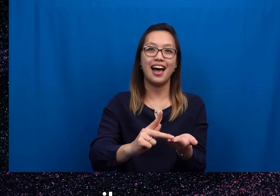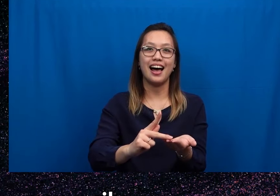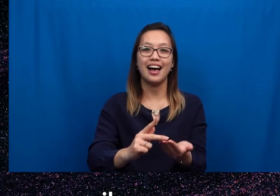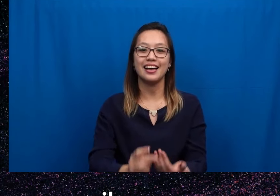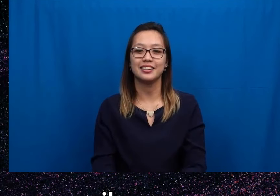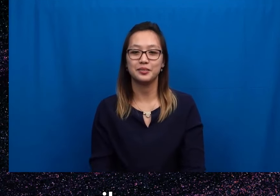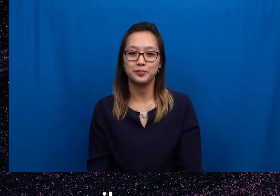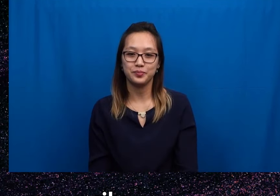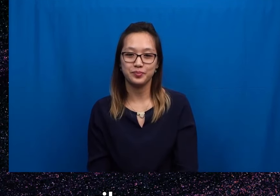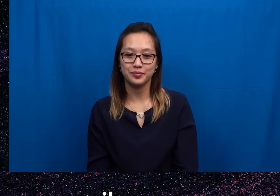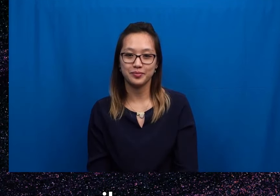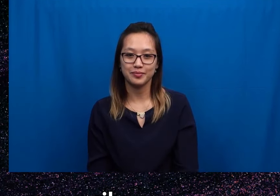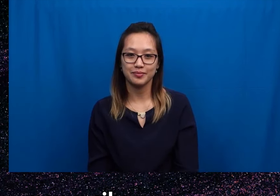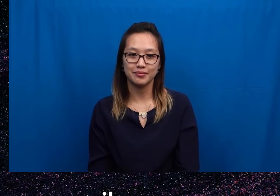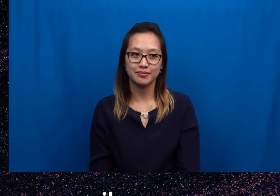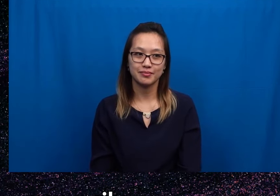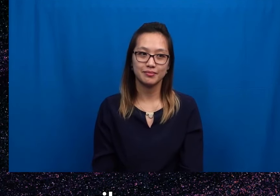menyucikan,